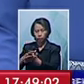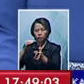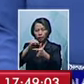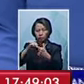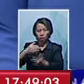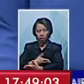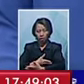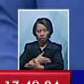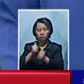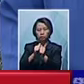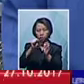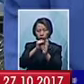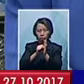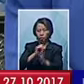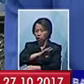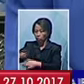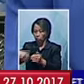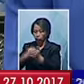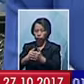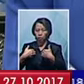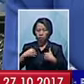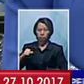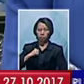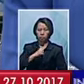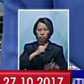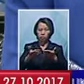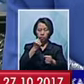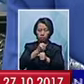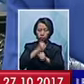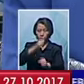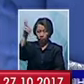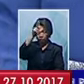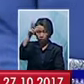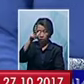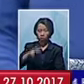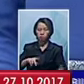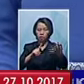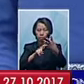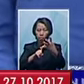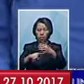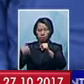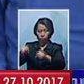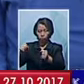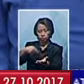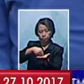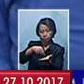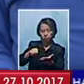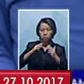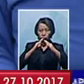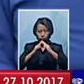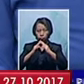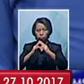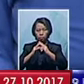anak-anak dengan syarat semua pemohon adalah anggota perkhidmatan awam. Dan keempat, membenarkan pembiayaan